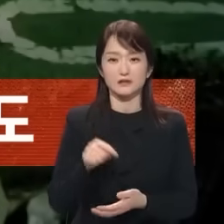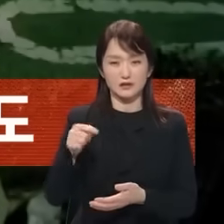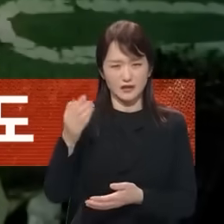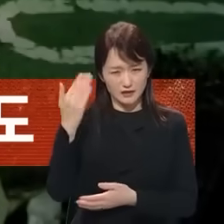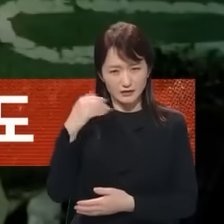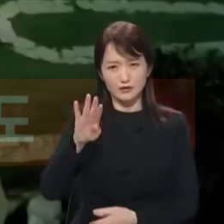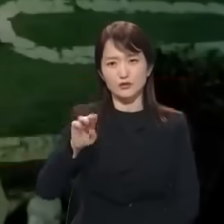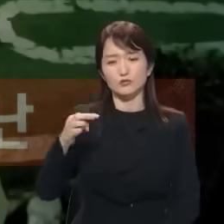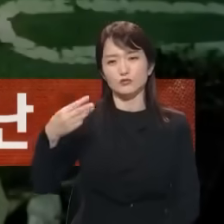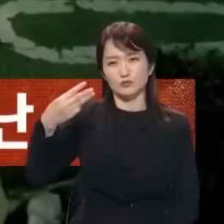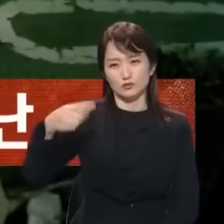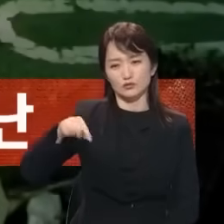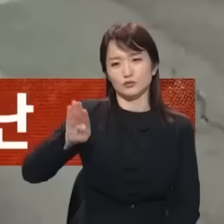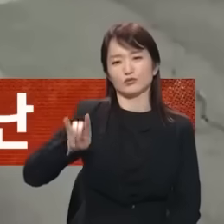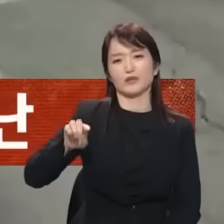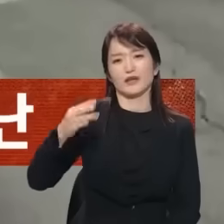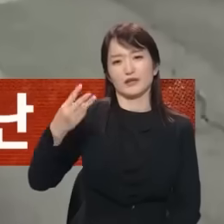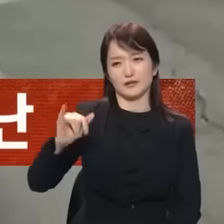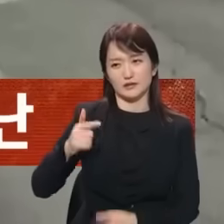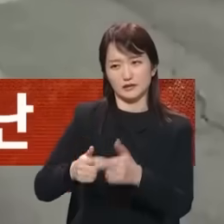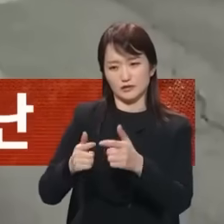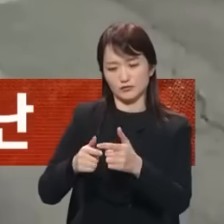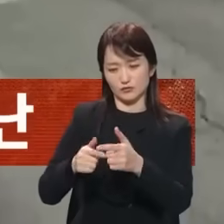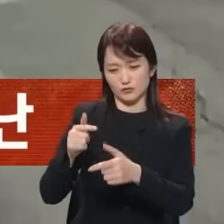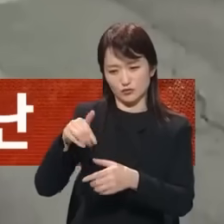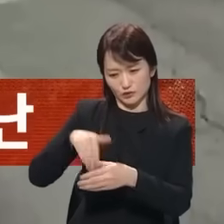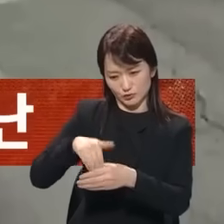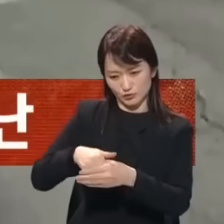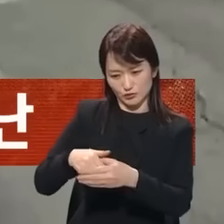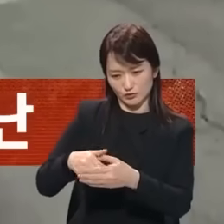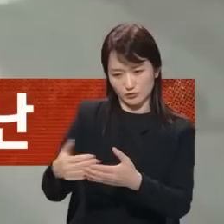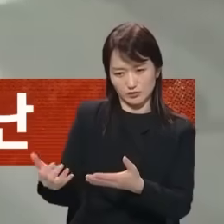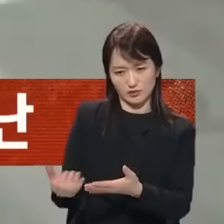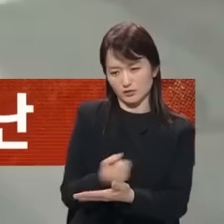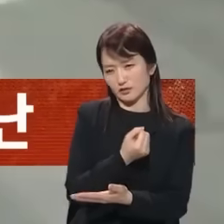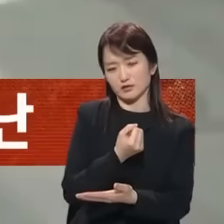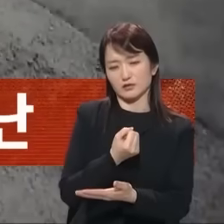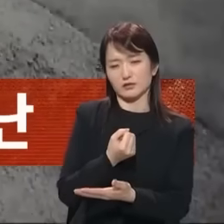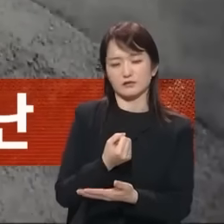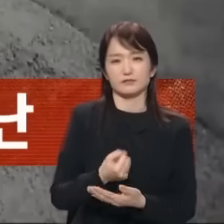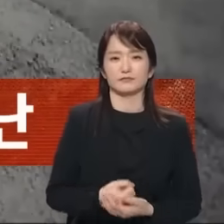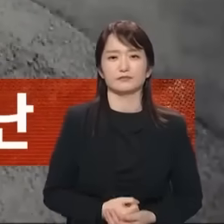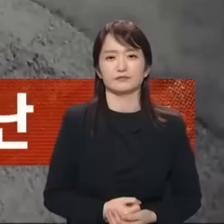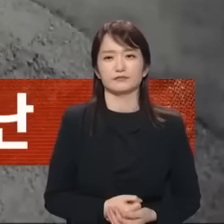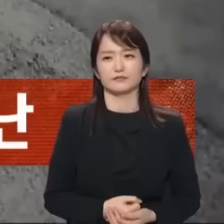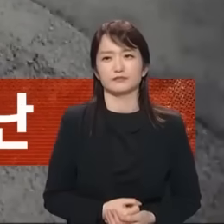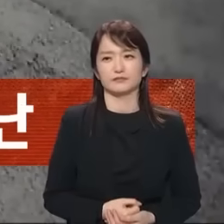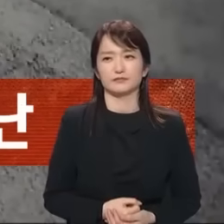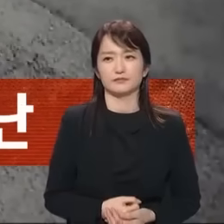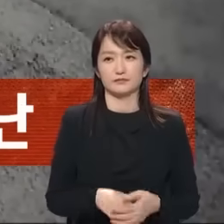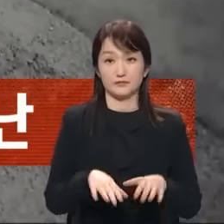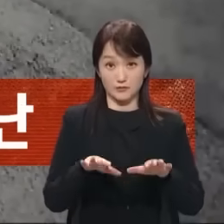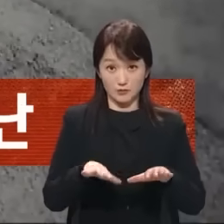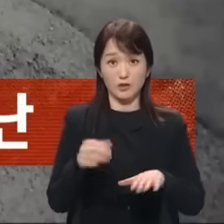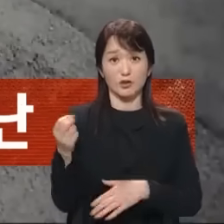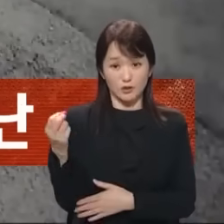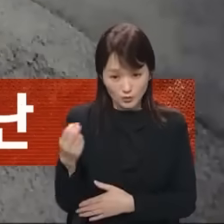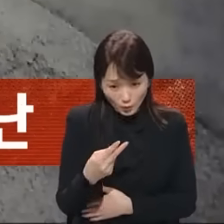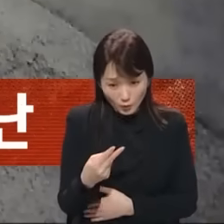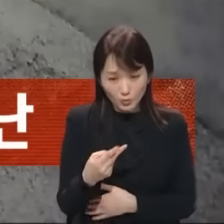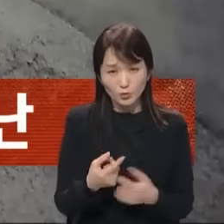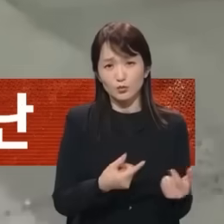거고요 저 집 앞에 블루베리 나무하고 꽃 모종을 심었는데 몽땅 이렇게 이 훔쳐갔던 그런 일이 있었던 거거든요 이번에 또 같은